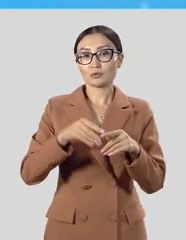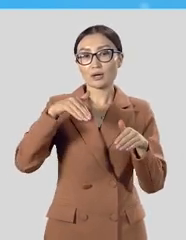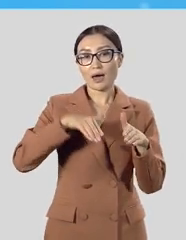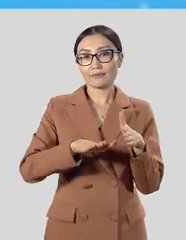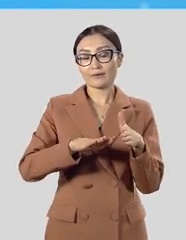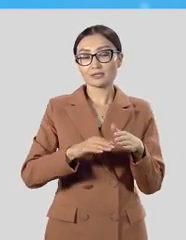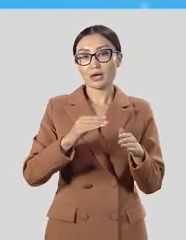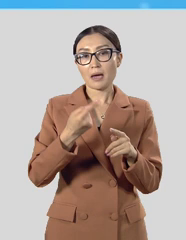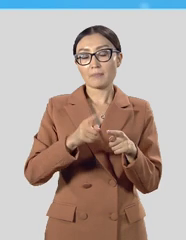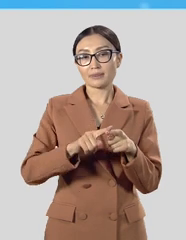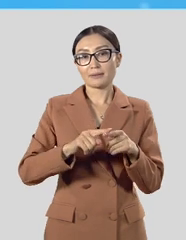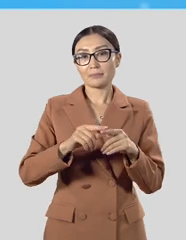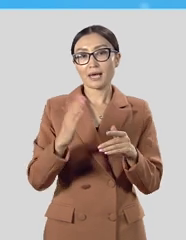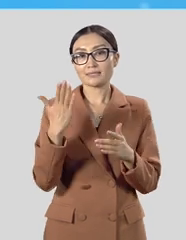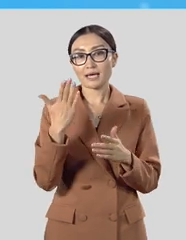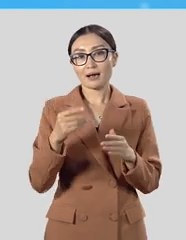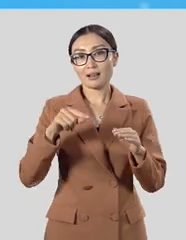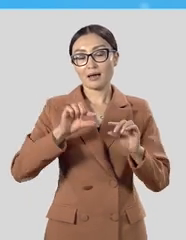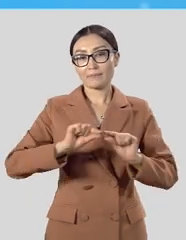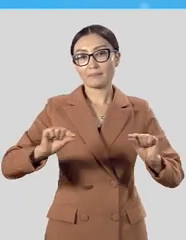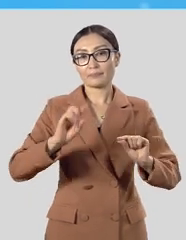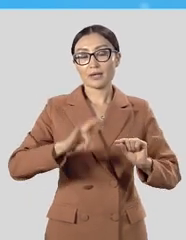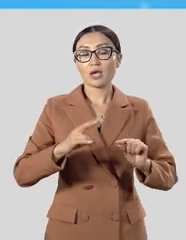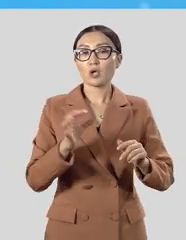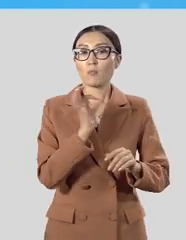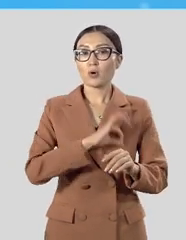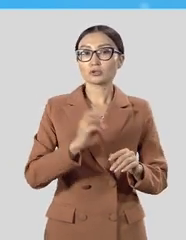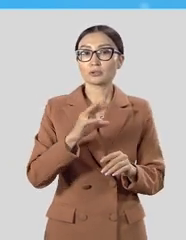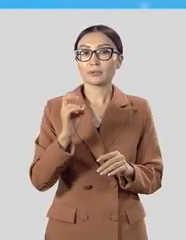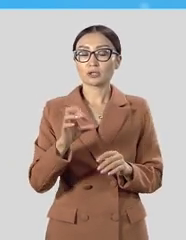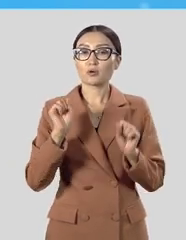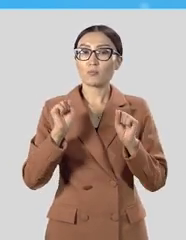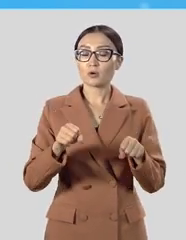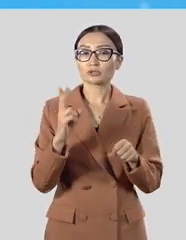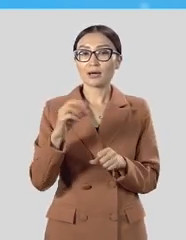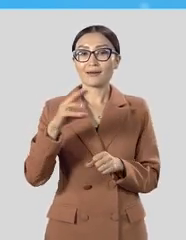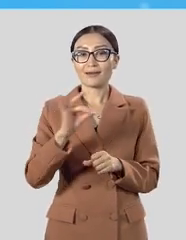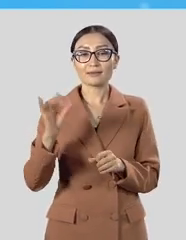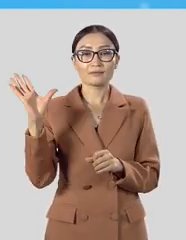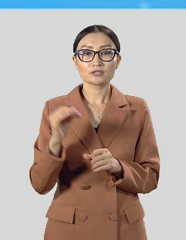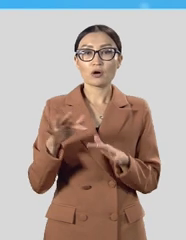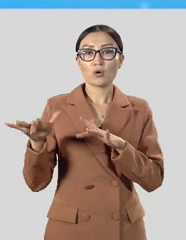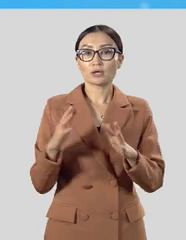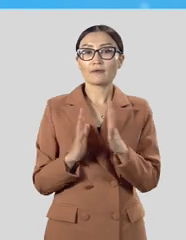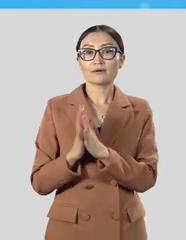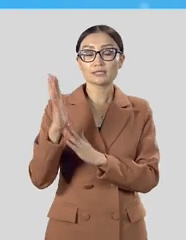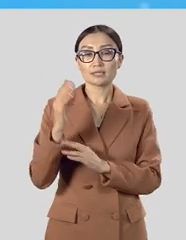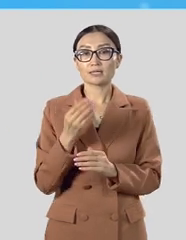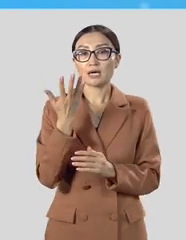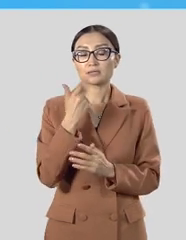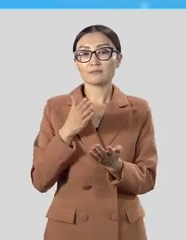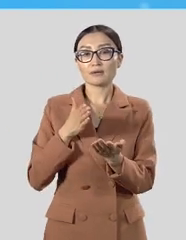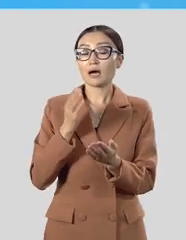и под ним зеркало. Пользуясь микроскопом, можно рассмотреть клетки всех органов растения. Свет